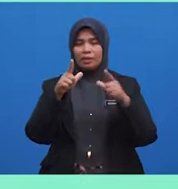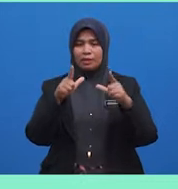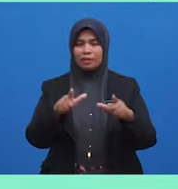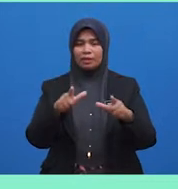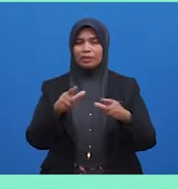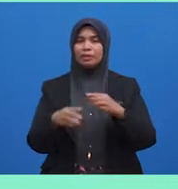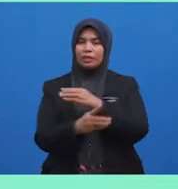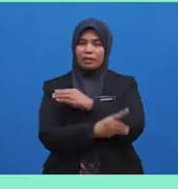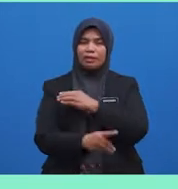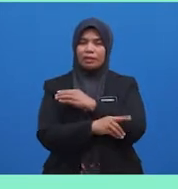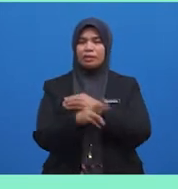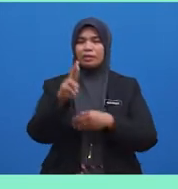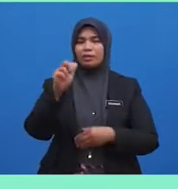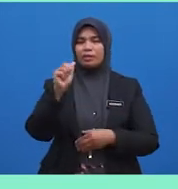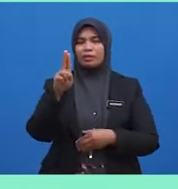letaknya daerah Rauk?